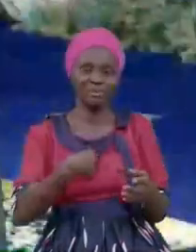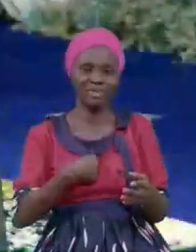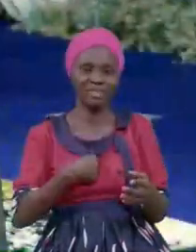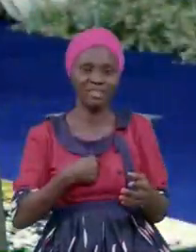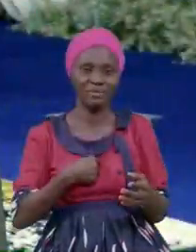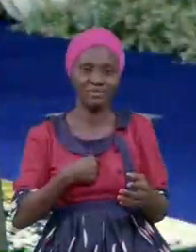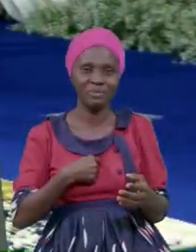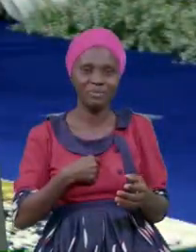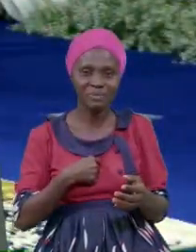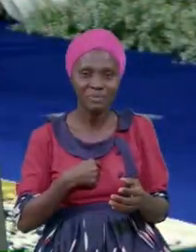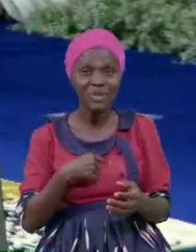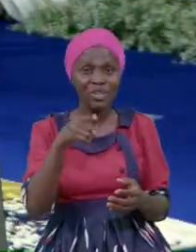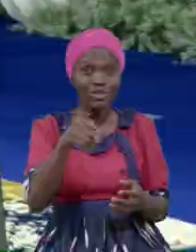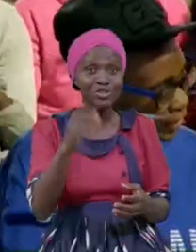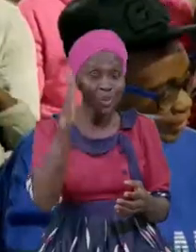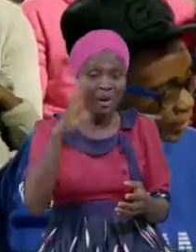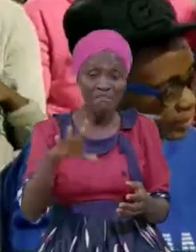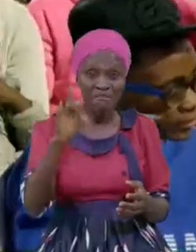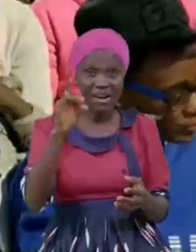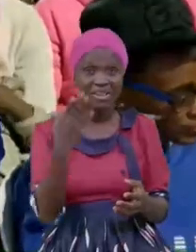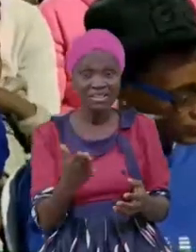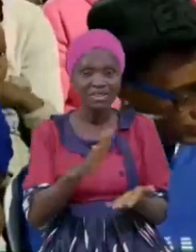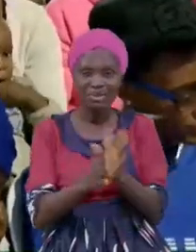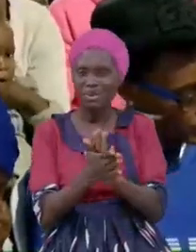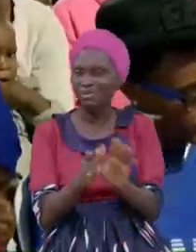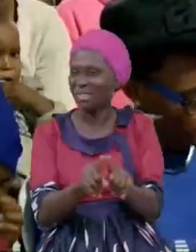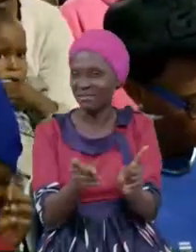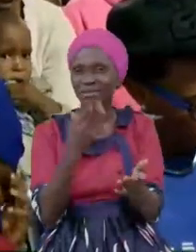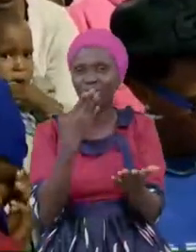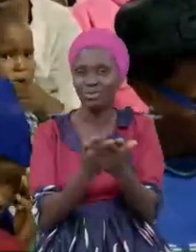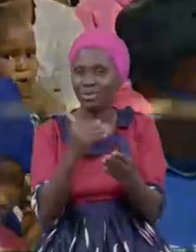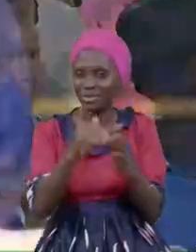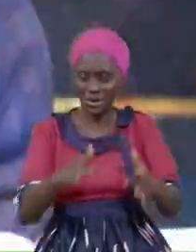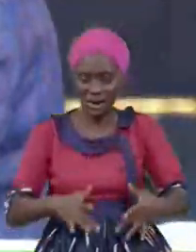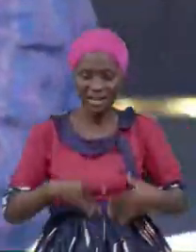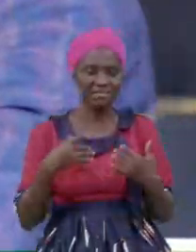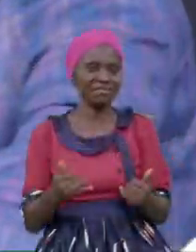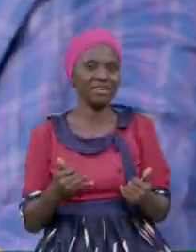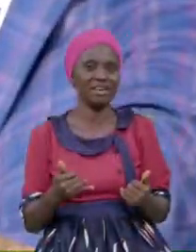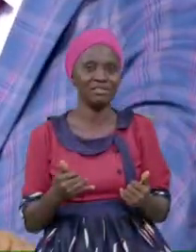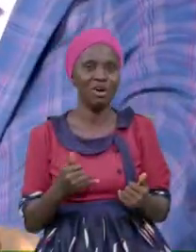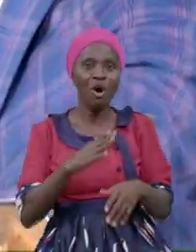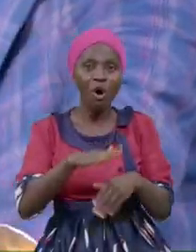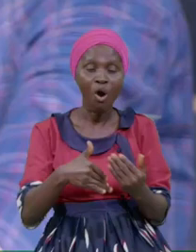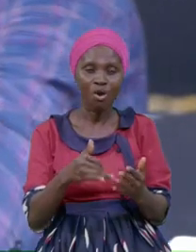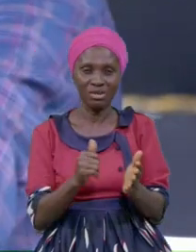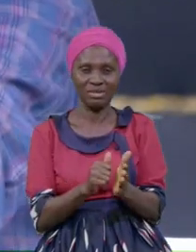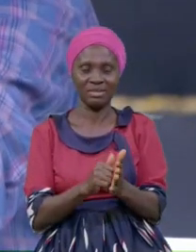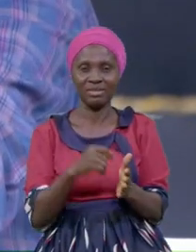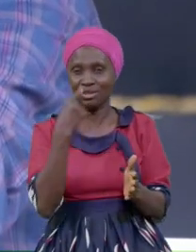Tu verras que les choses seront différentes dans ta vie. Tous ceux qui disaient, oh, va là-bas. Oh oui, pasteur.